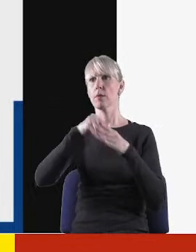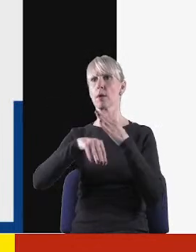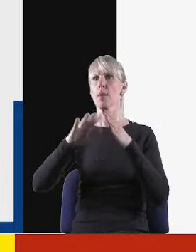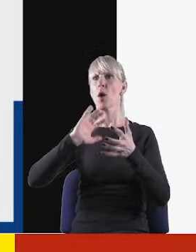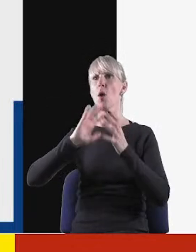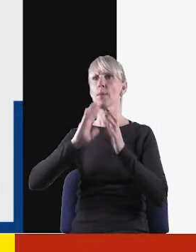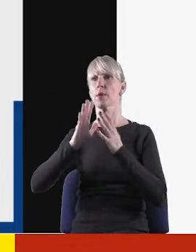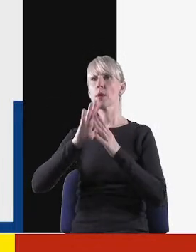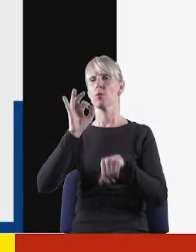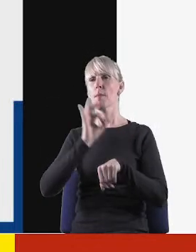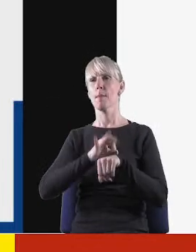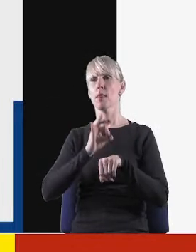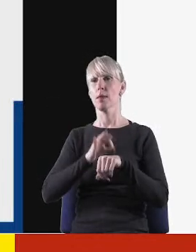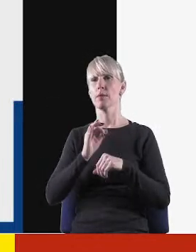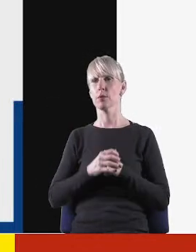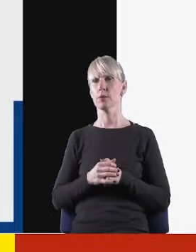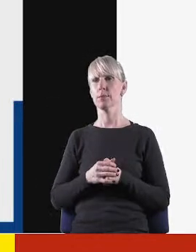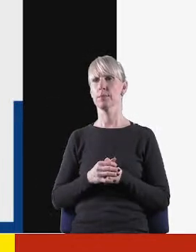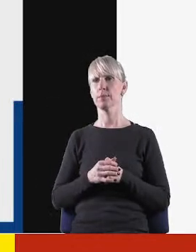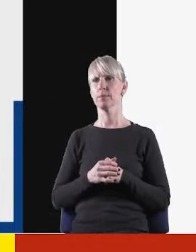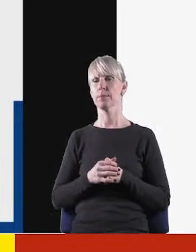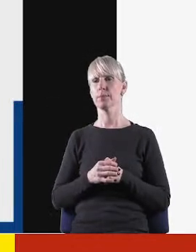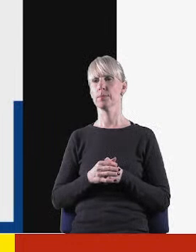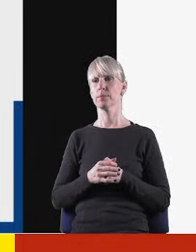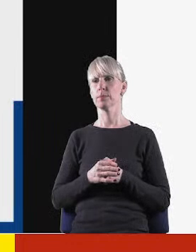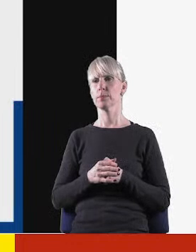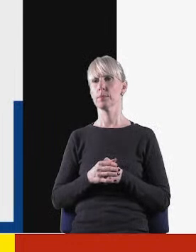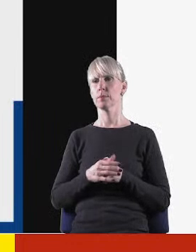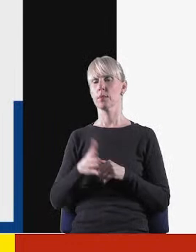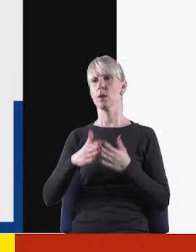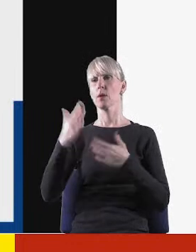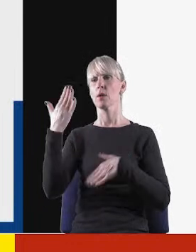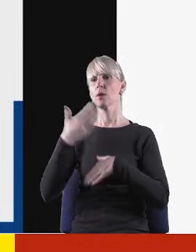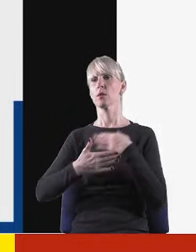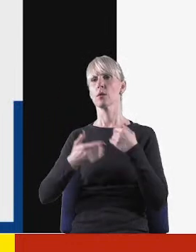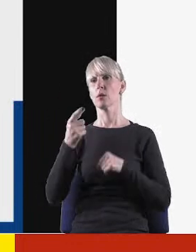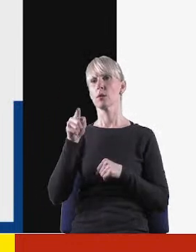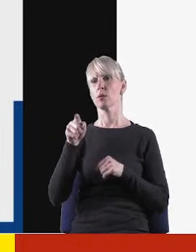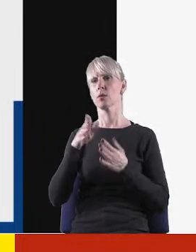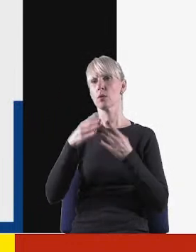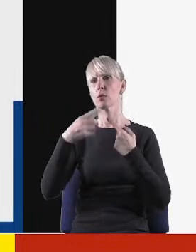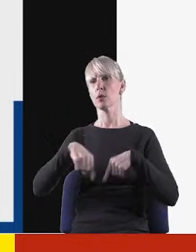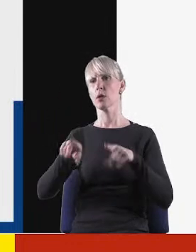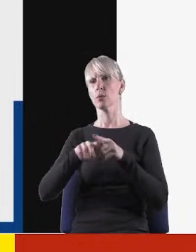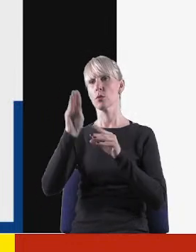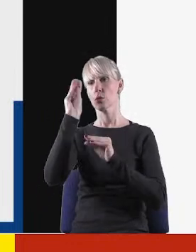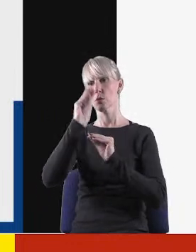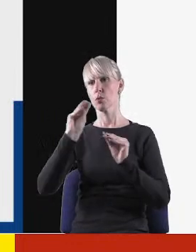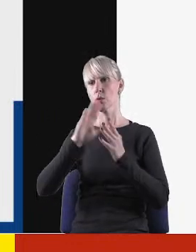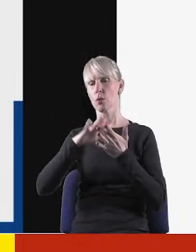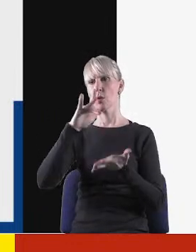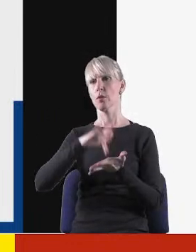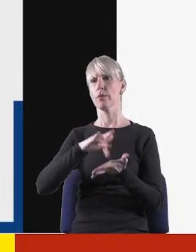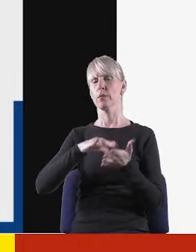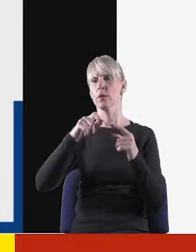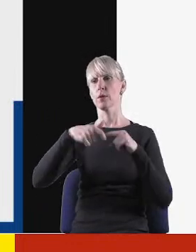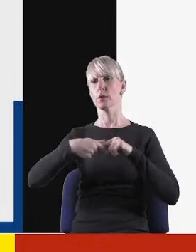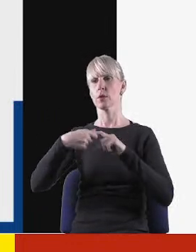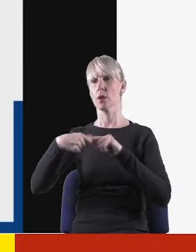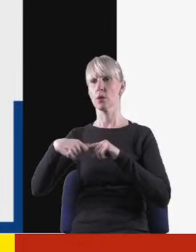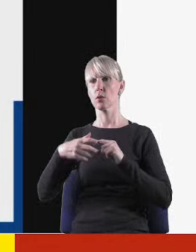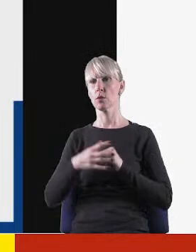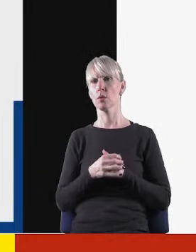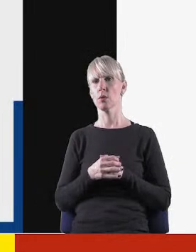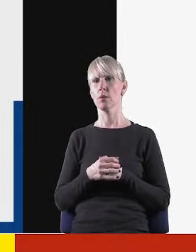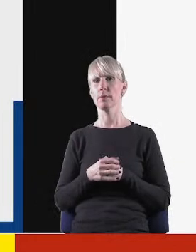tak bardzo teraz potrzebny. I ostatni zespół szkół to zespół szkół w Zgierzu